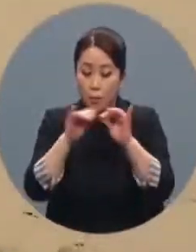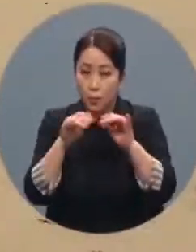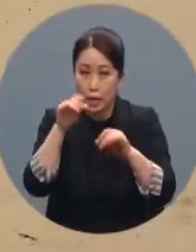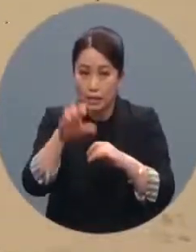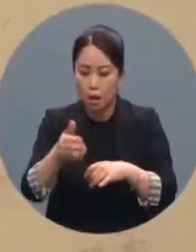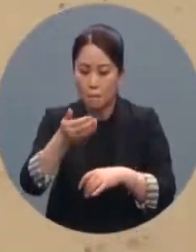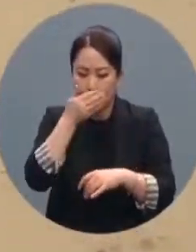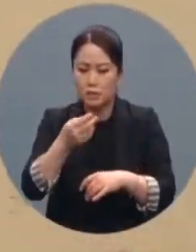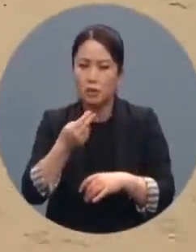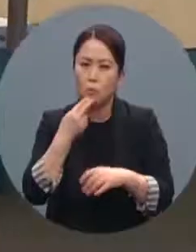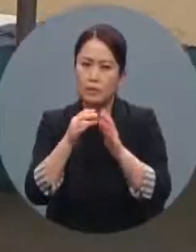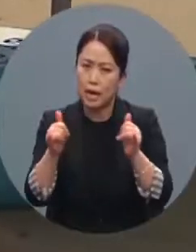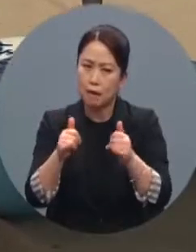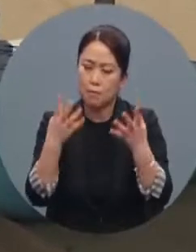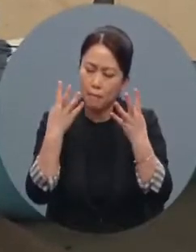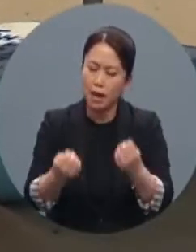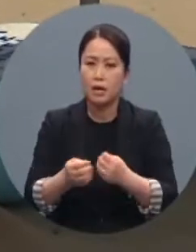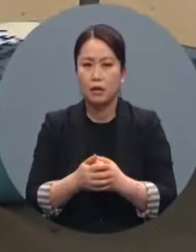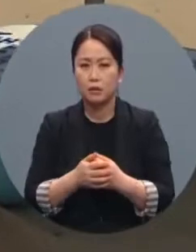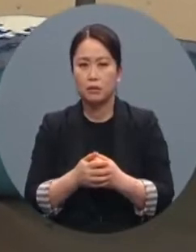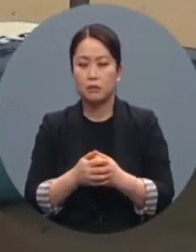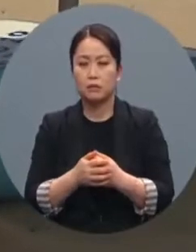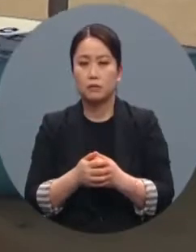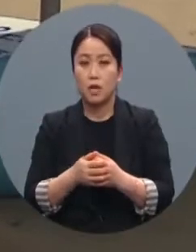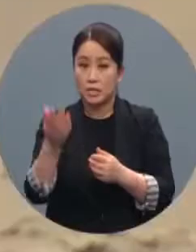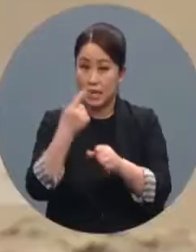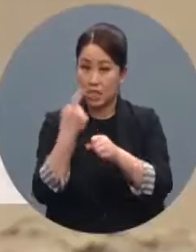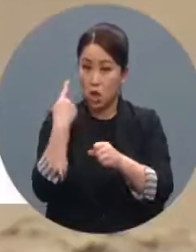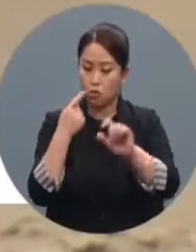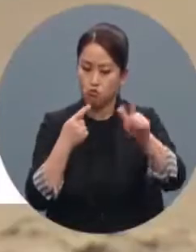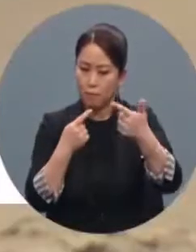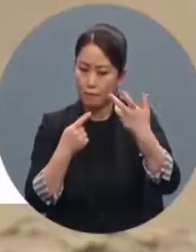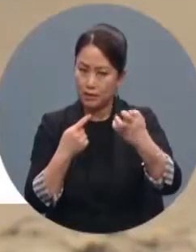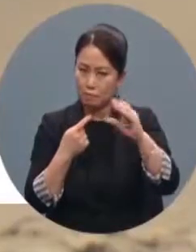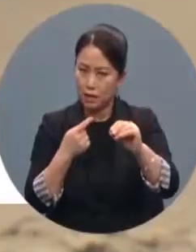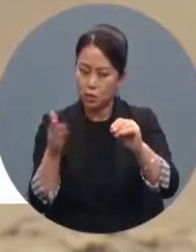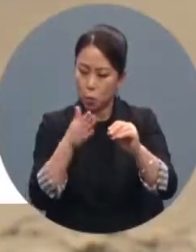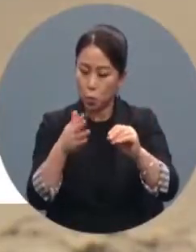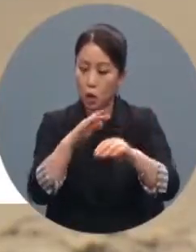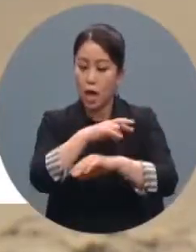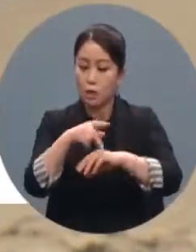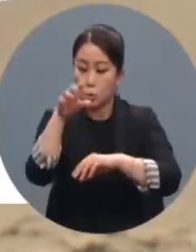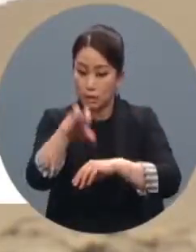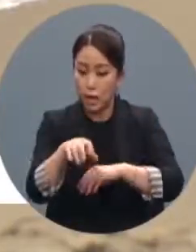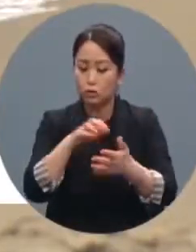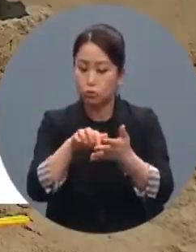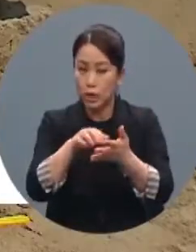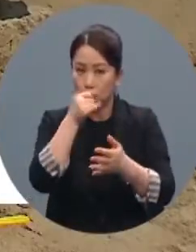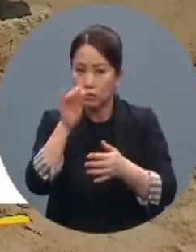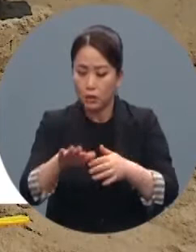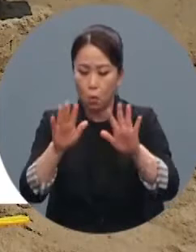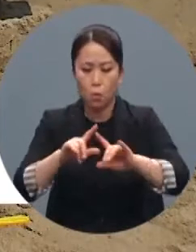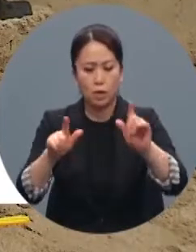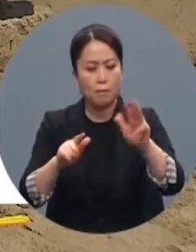백사장에서 마스크를 쓰지 않는 피서객은 셀 수 없이 많습니다. 지난해 680만 명 수준이던 해운대 해수욕장 방문객은 올해는